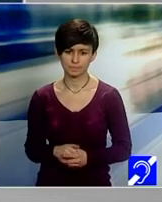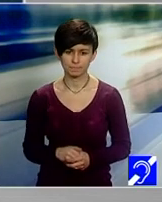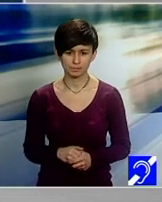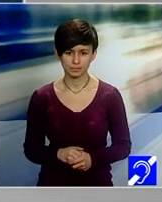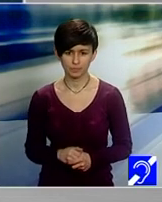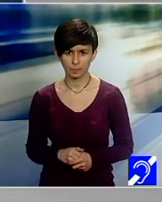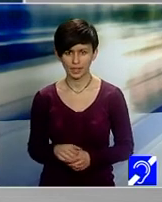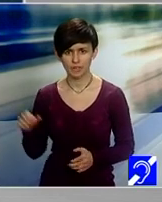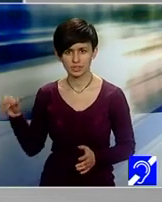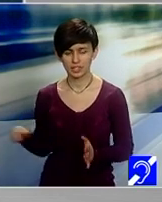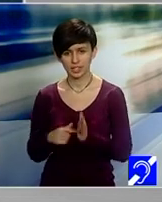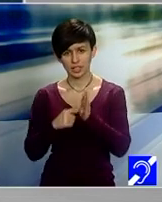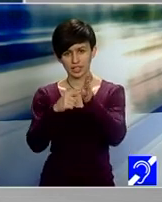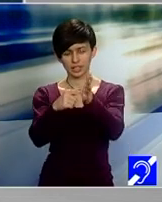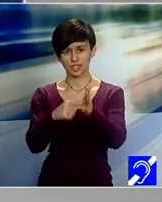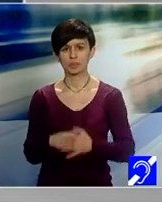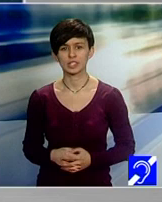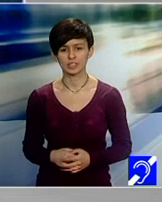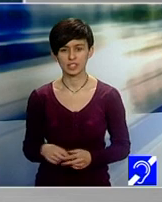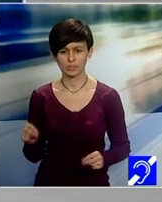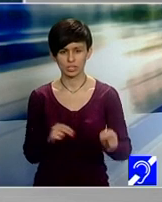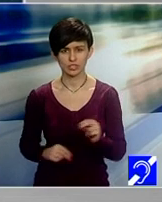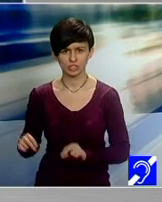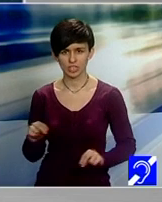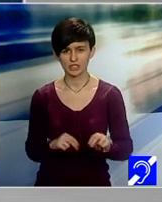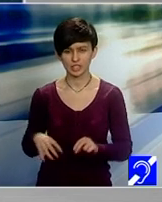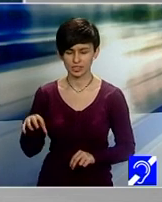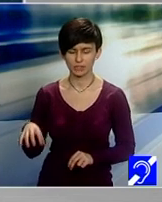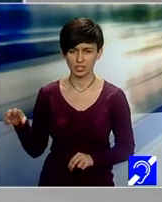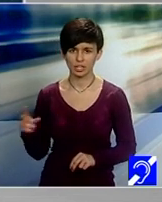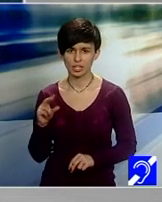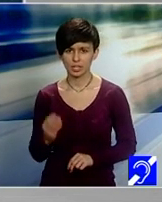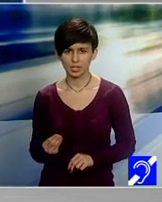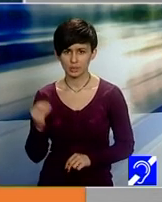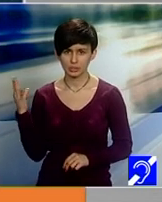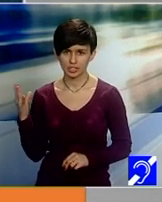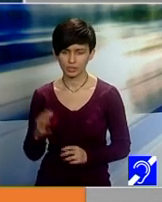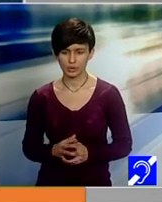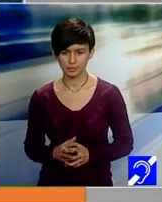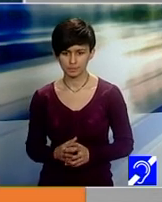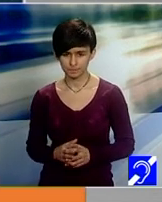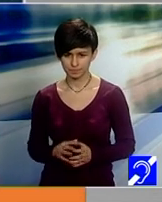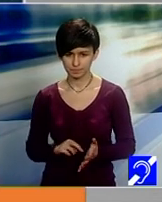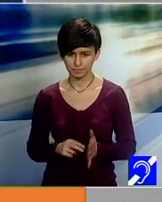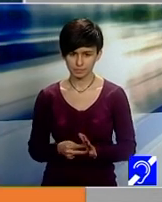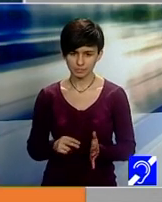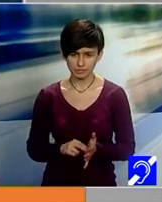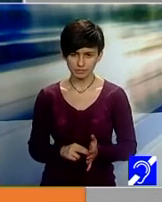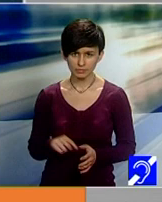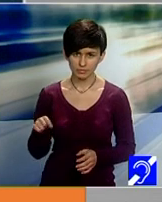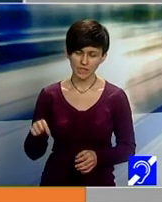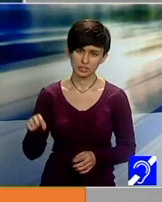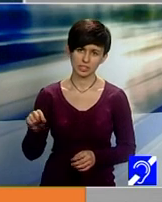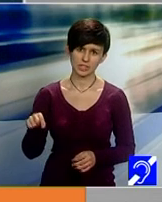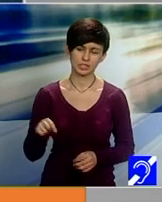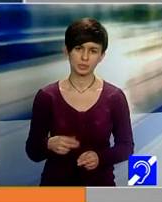și reprezentantul Ecoruralis în zonă. Bună ziua, doamnă! Bună ziua! Producția de semințe de legume are